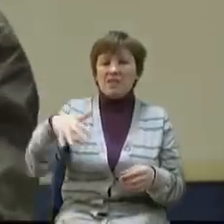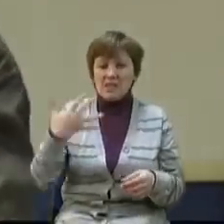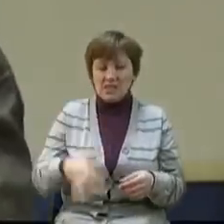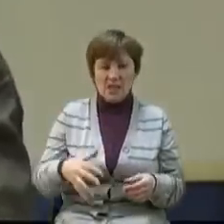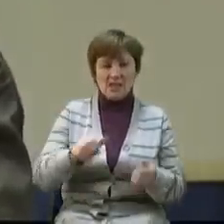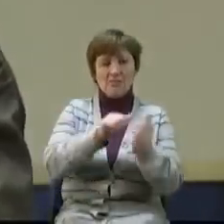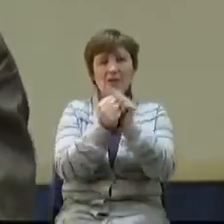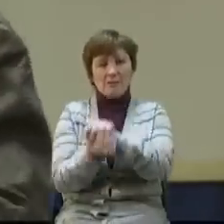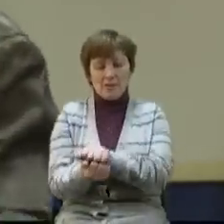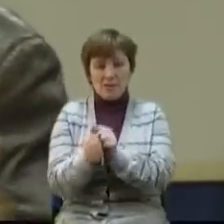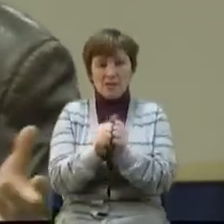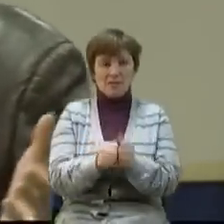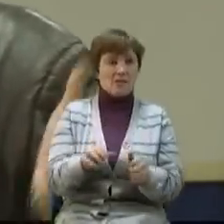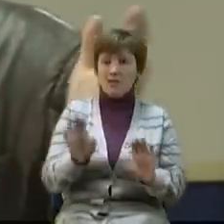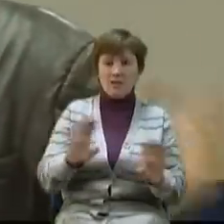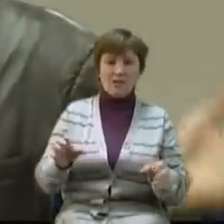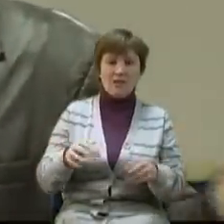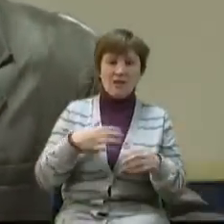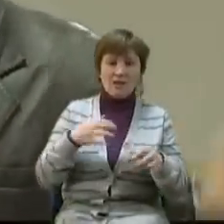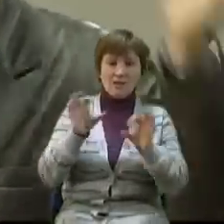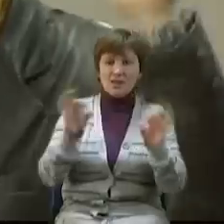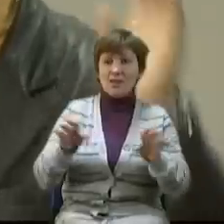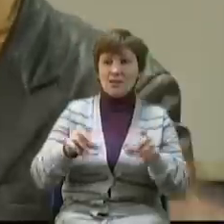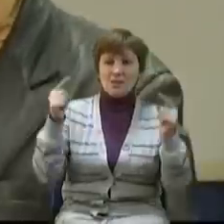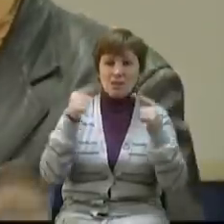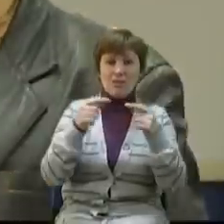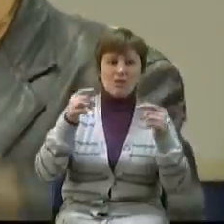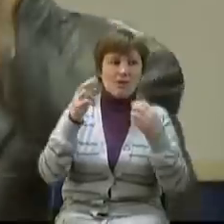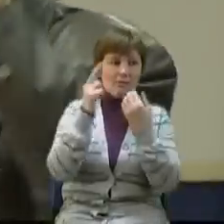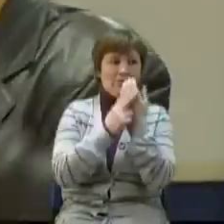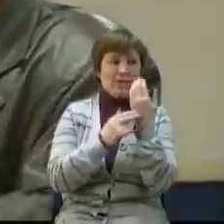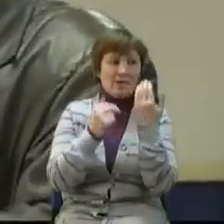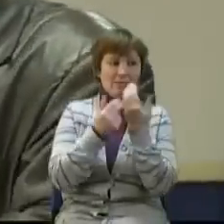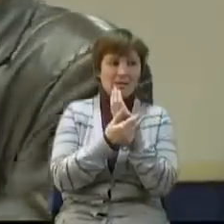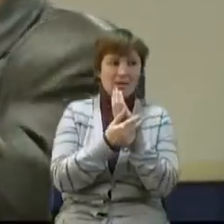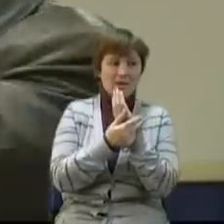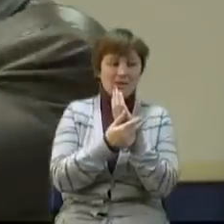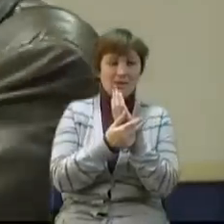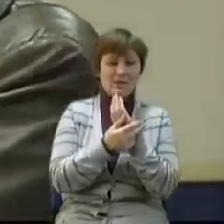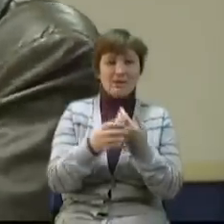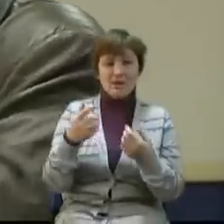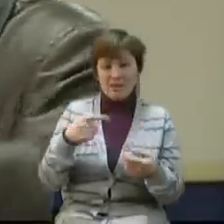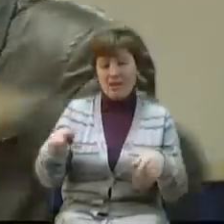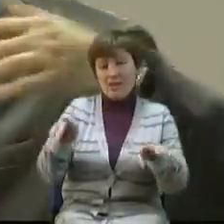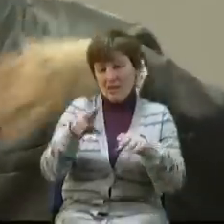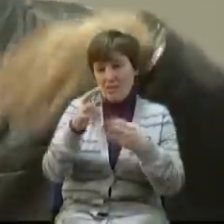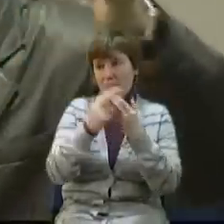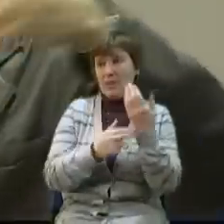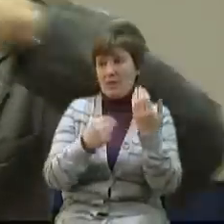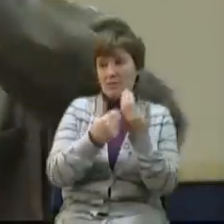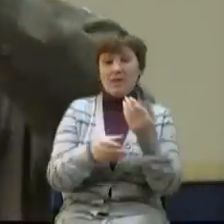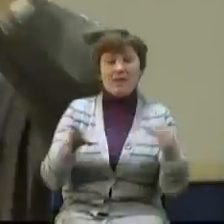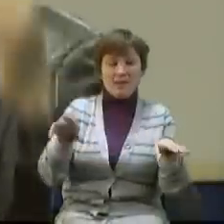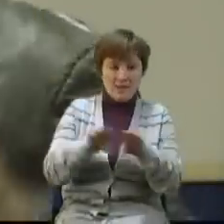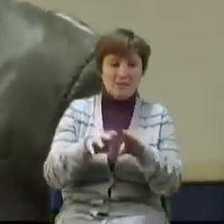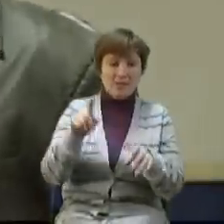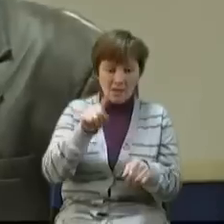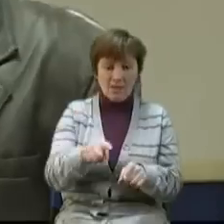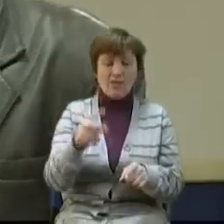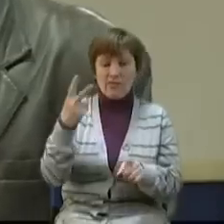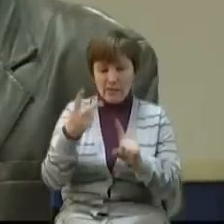преподаю библейское. А в Библии там так. И то есть, и второе есть, и третье есть. И говорит, за каждым